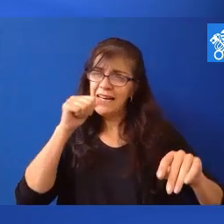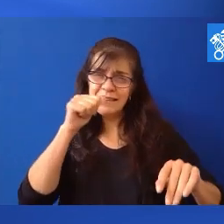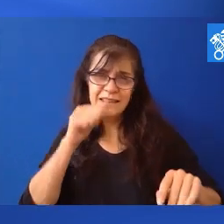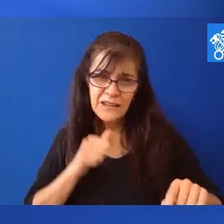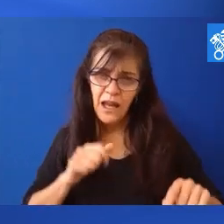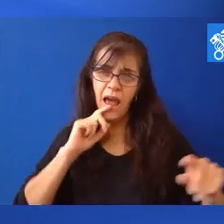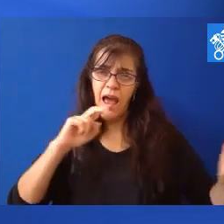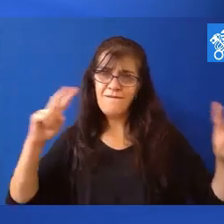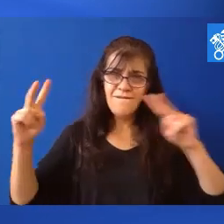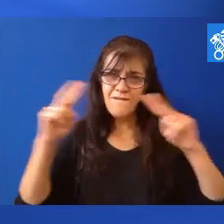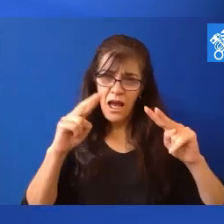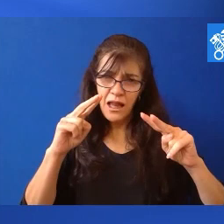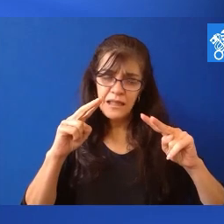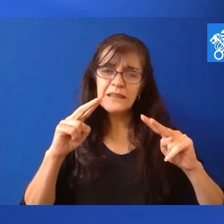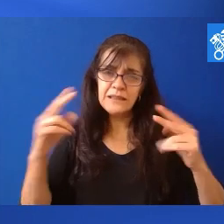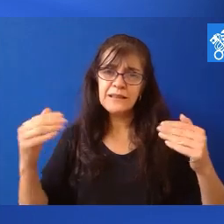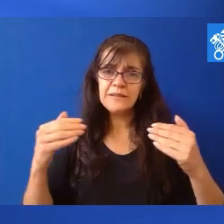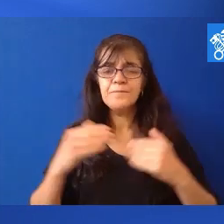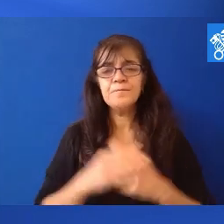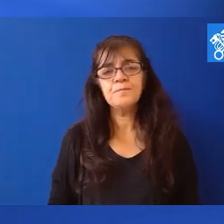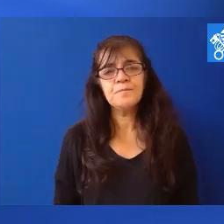intolerance and violence.